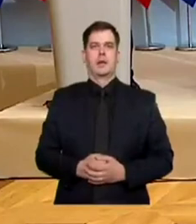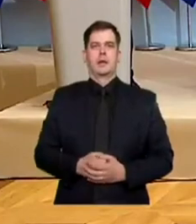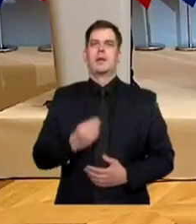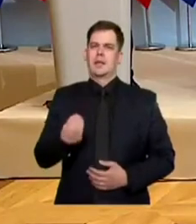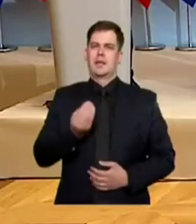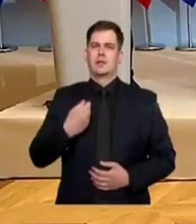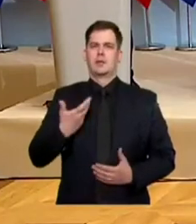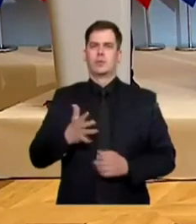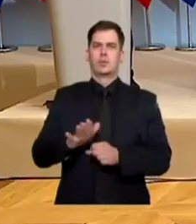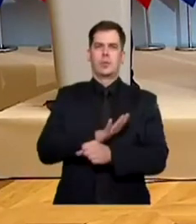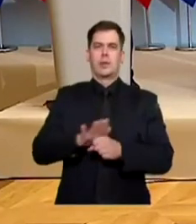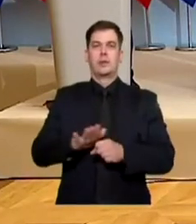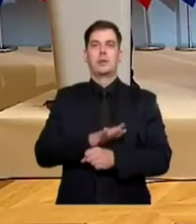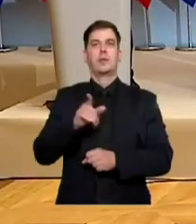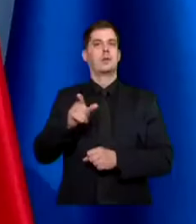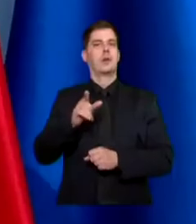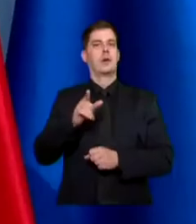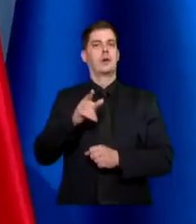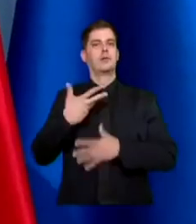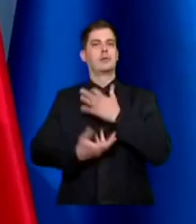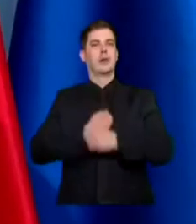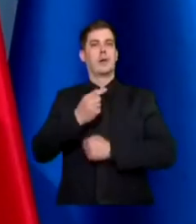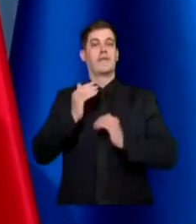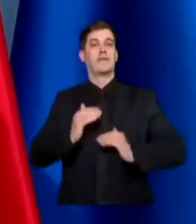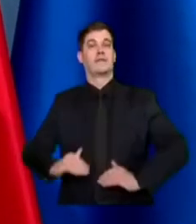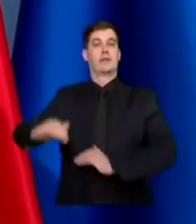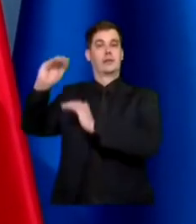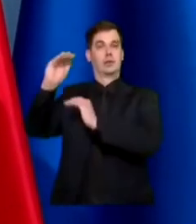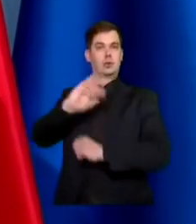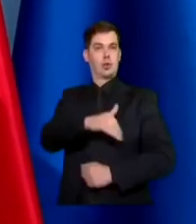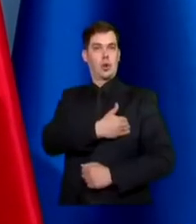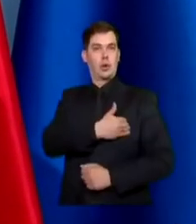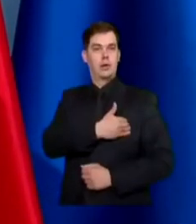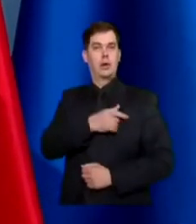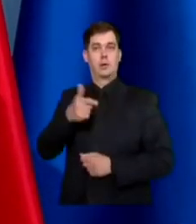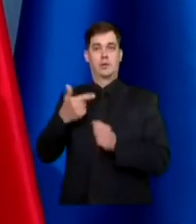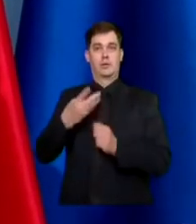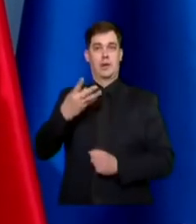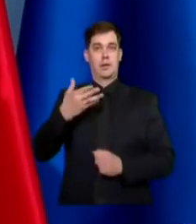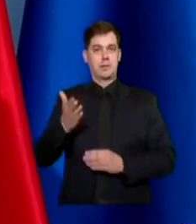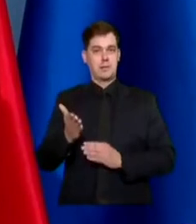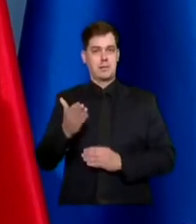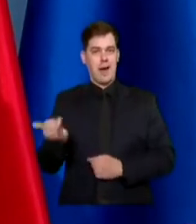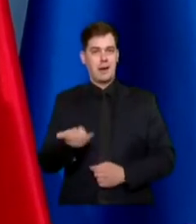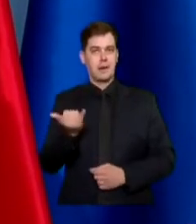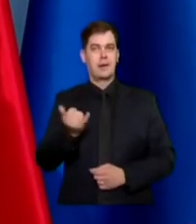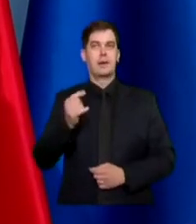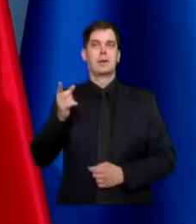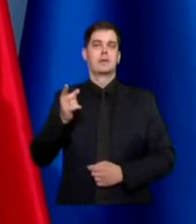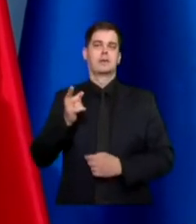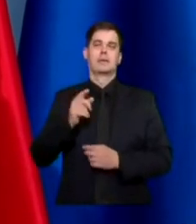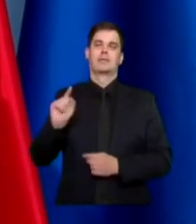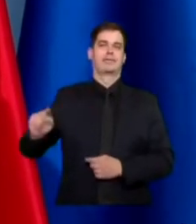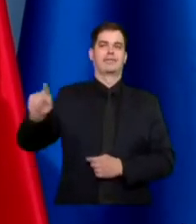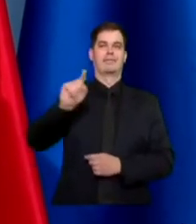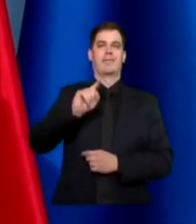że w tym wymiarze funkcjonowania wyższych uczelni okazuje się, że poszczególne uczelnie, i to